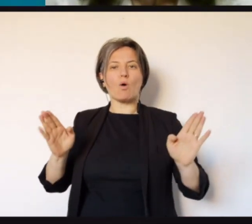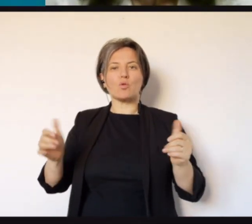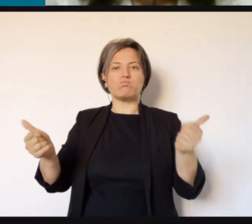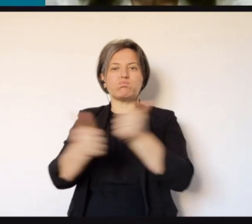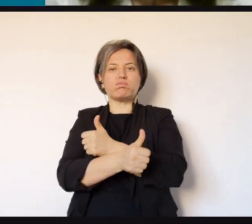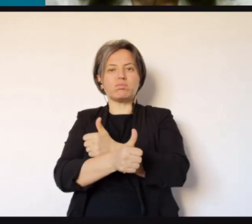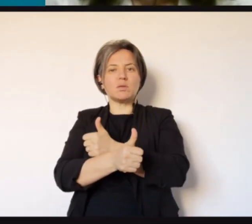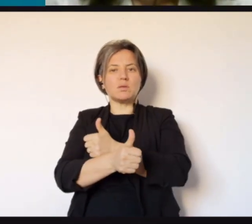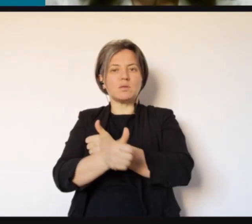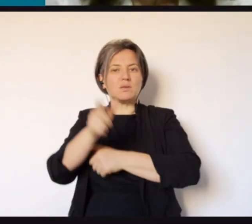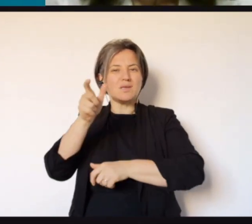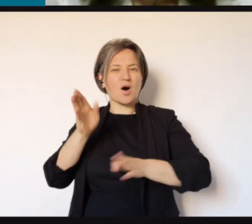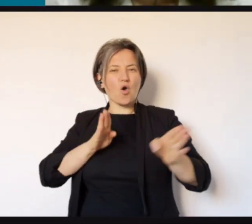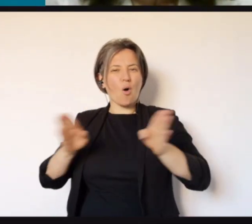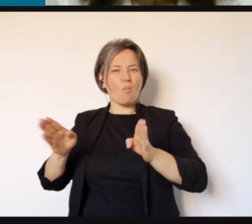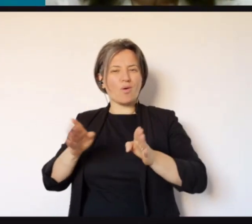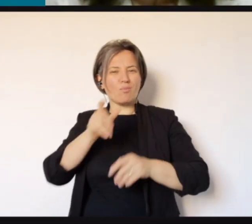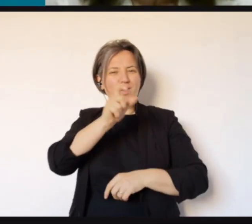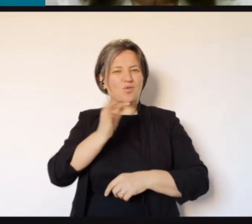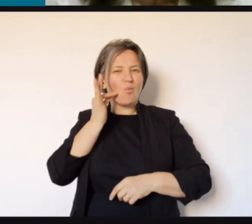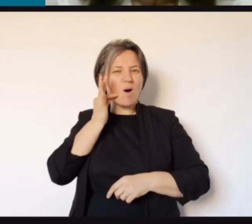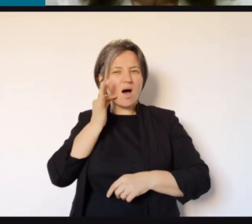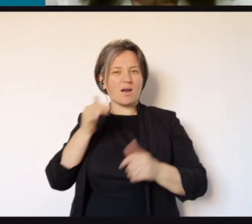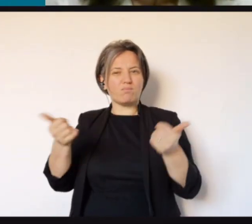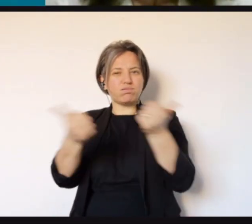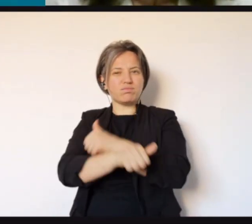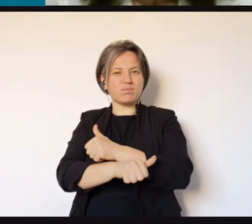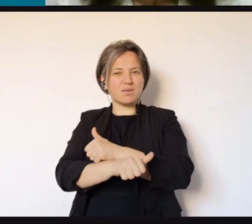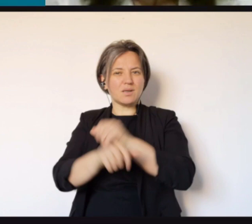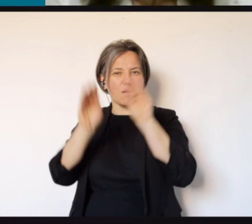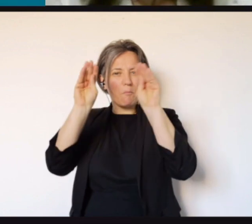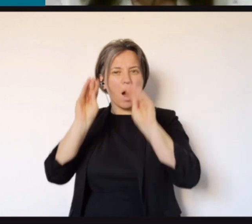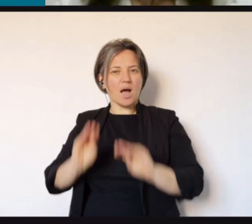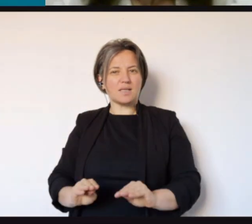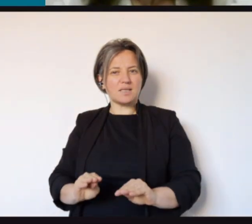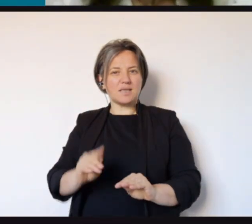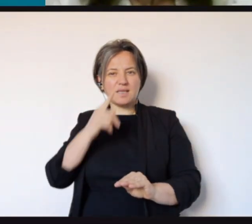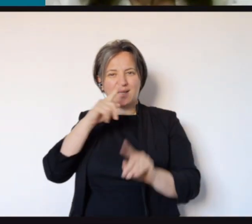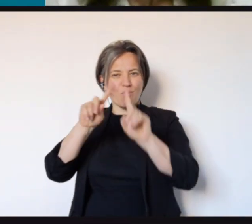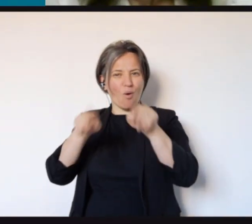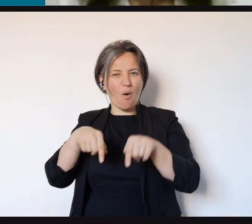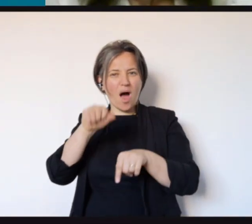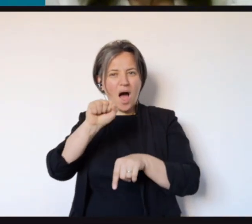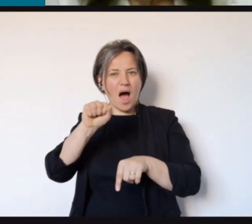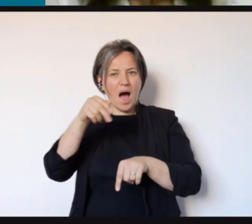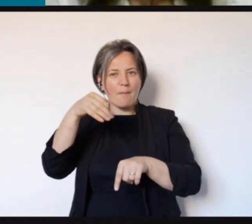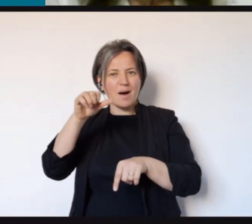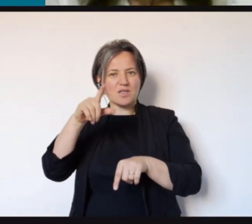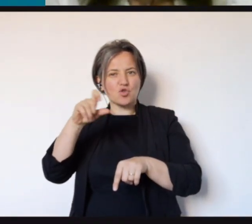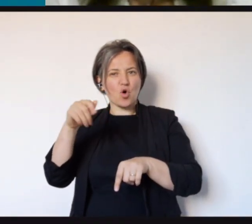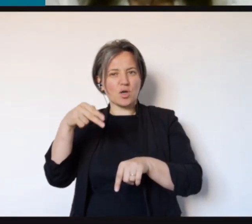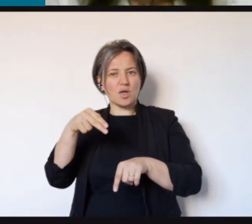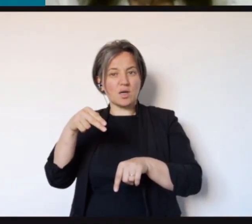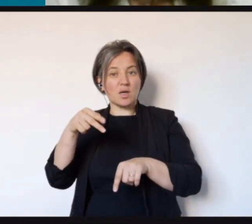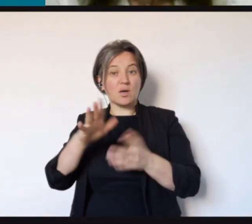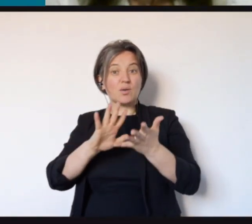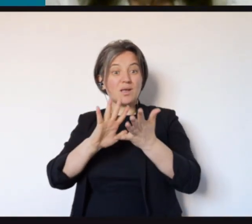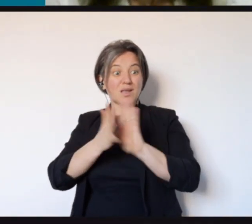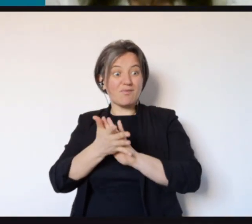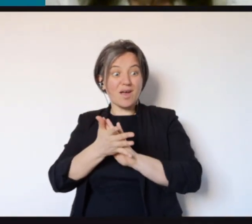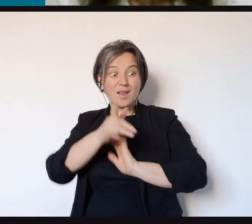su Amazon, nei magazzini di Amazon, e però non avremo persone che